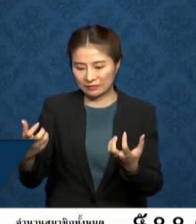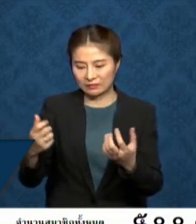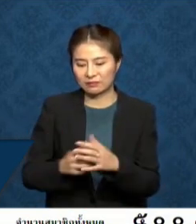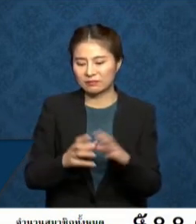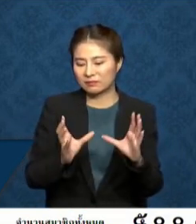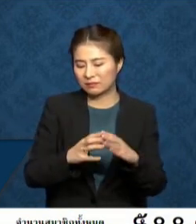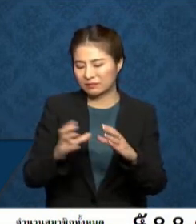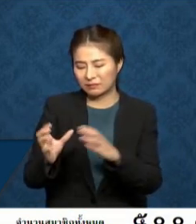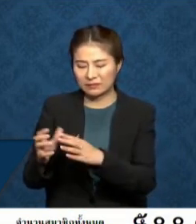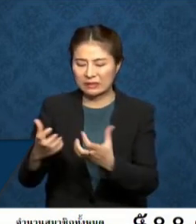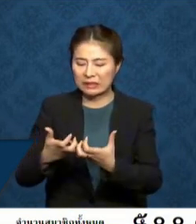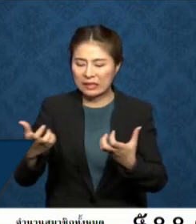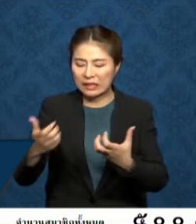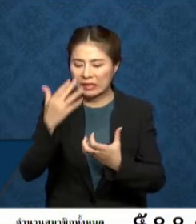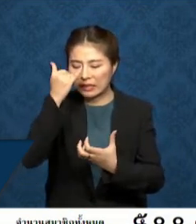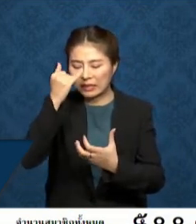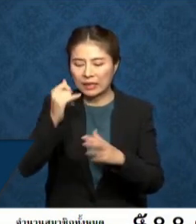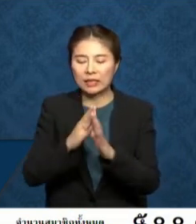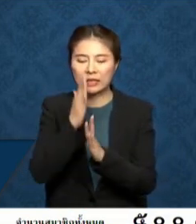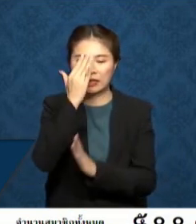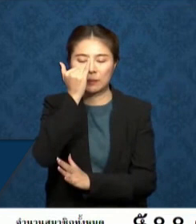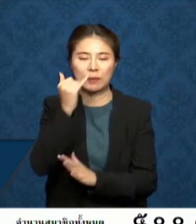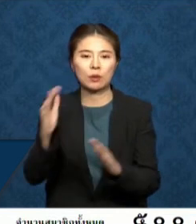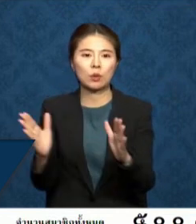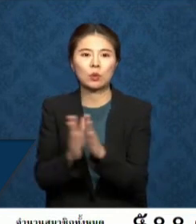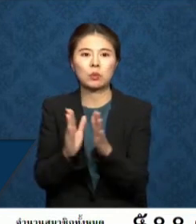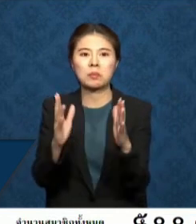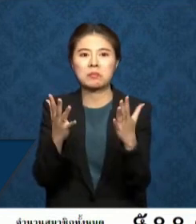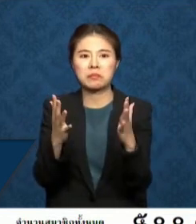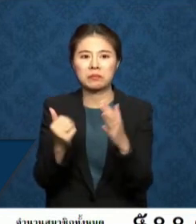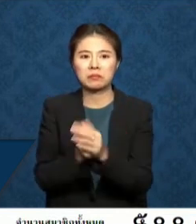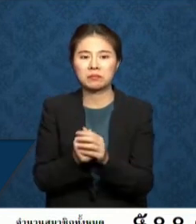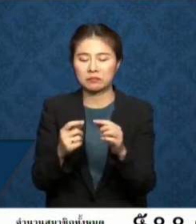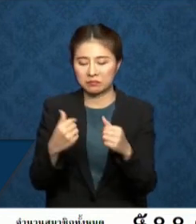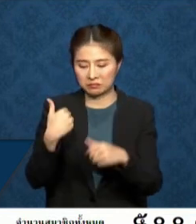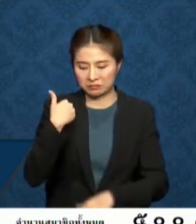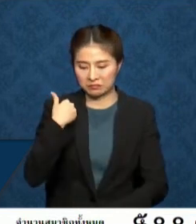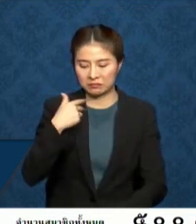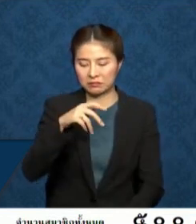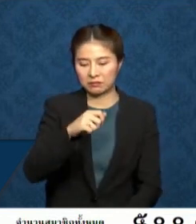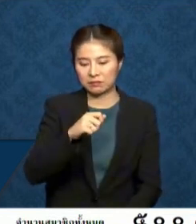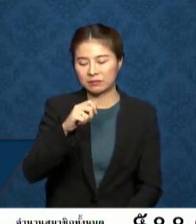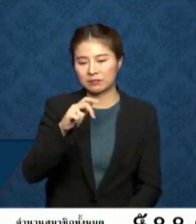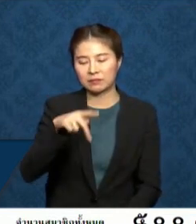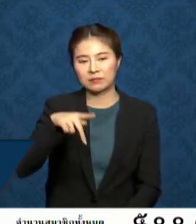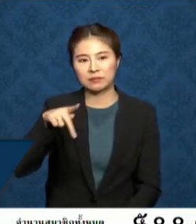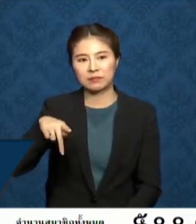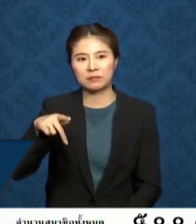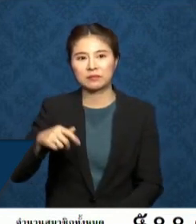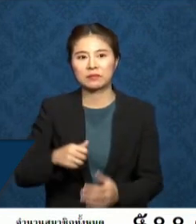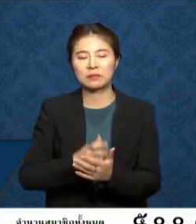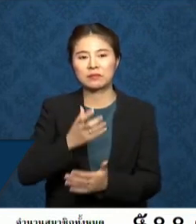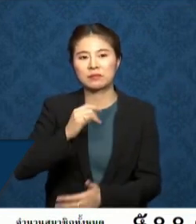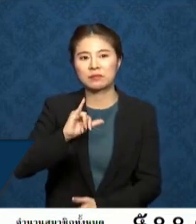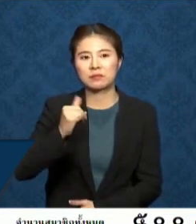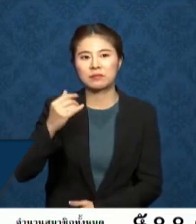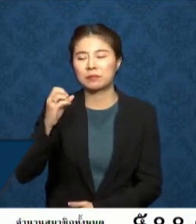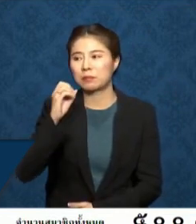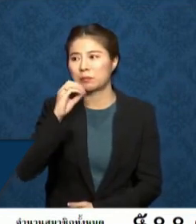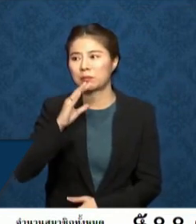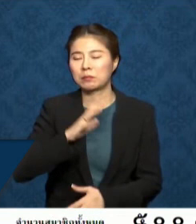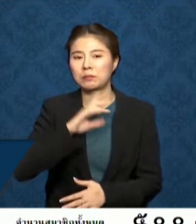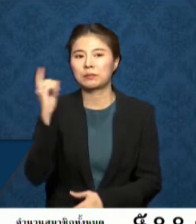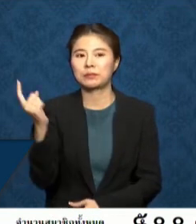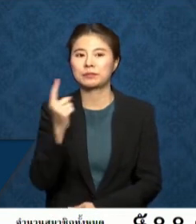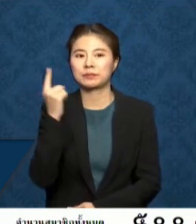ำไมไม่ทำร่วมกันให้เป็นแอปเดียวซึ่งมันทำได้แล้วมีหลายแอปที่เราเคยอาจจะเคยบางท่านที่ถ้าได้ท่องเที่ยวอาจ